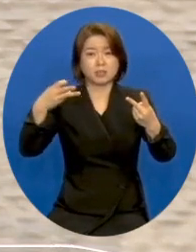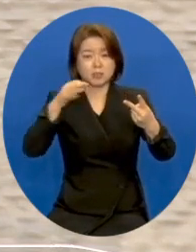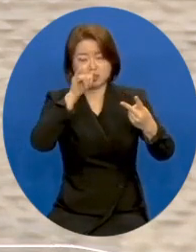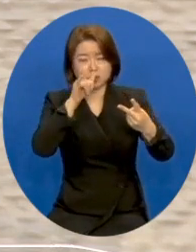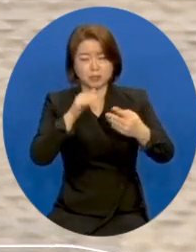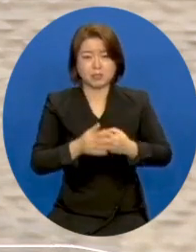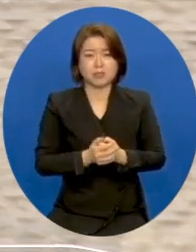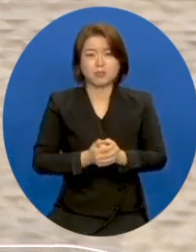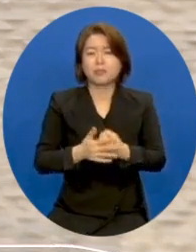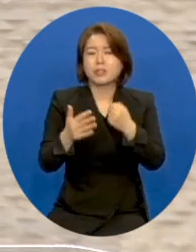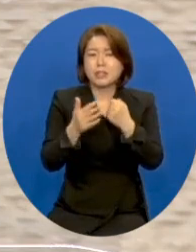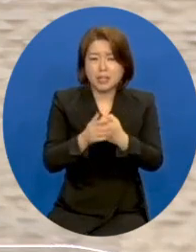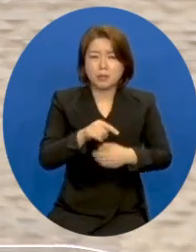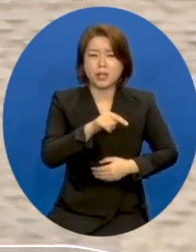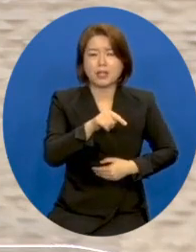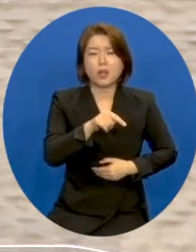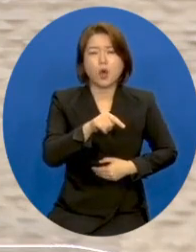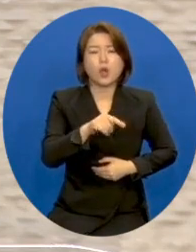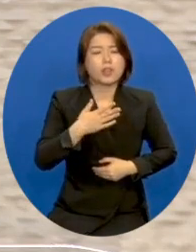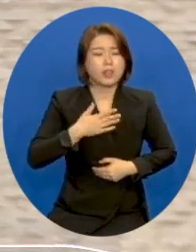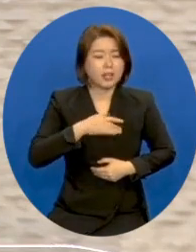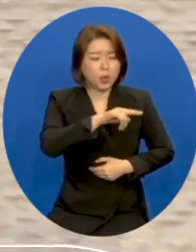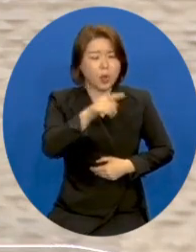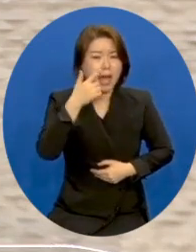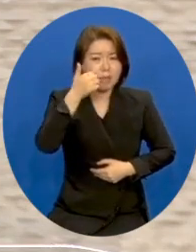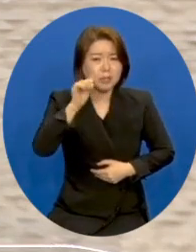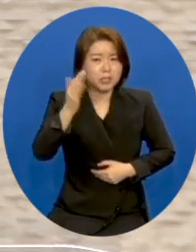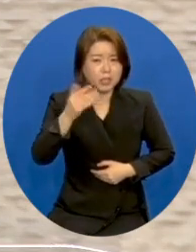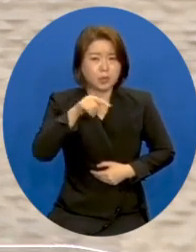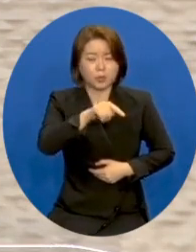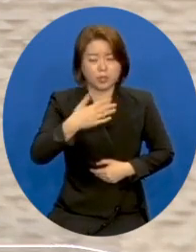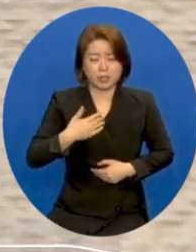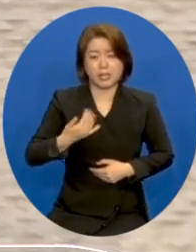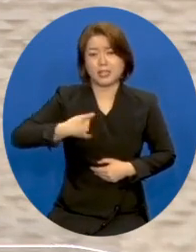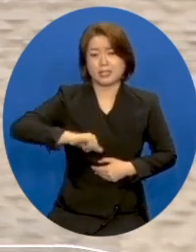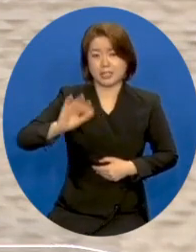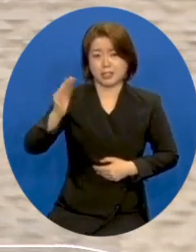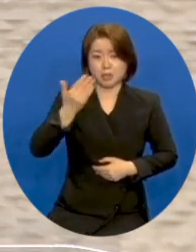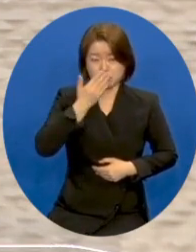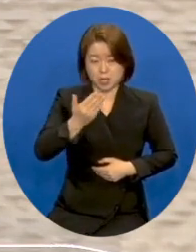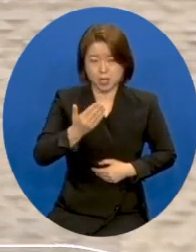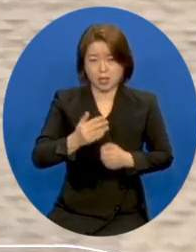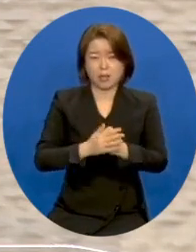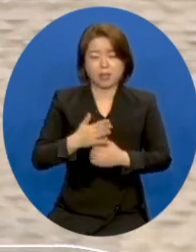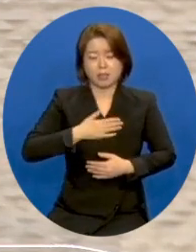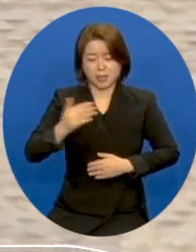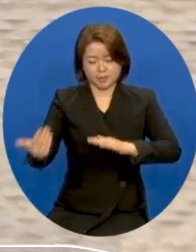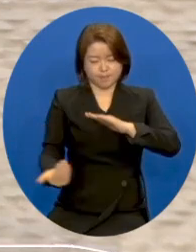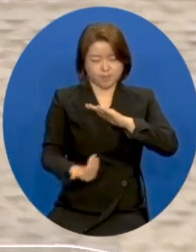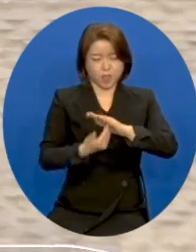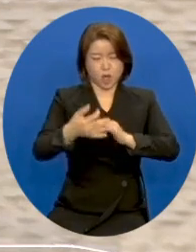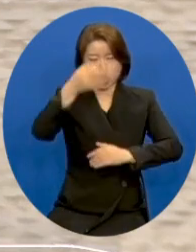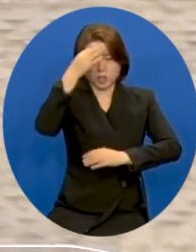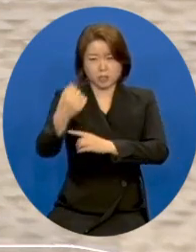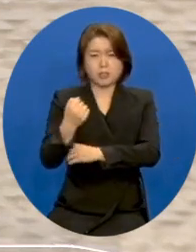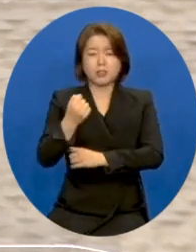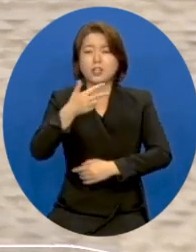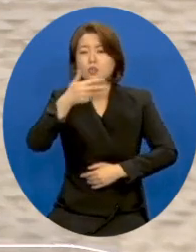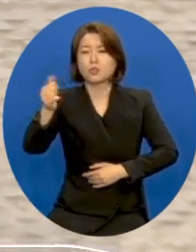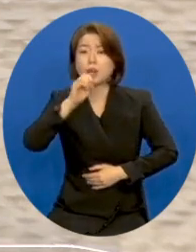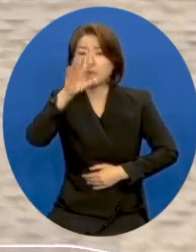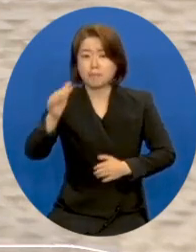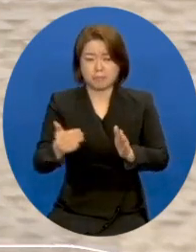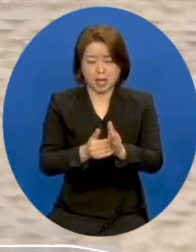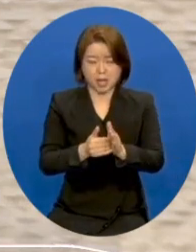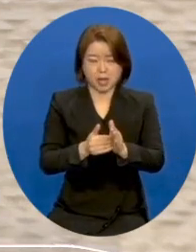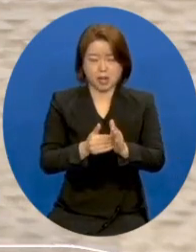18절에 그리하여 나는 너희의 아버지가 되고 너희는 내 자녀가 될 것이다. 나 전능한 주가 말한다. 사무엘하